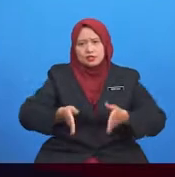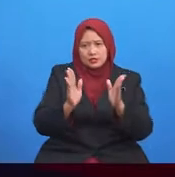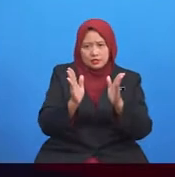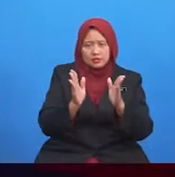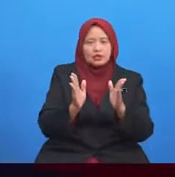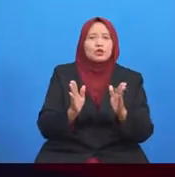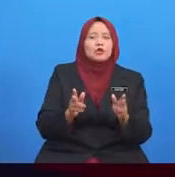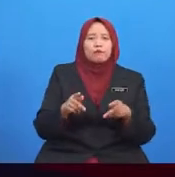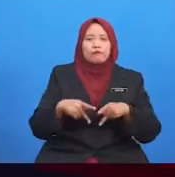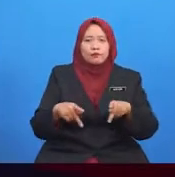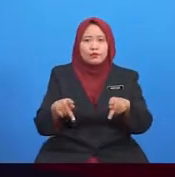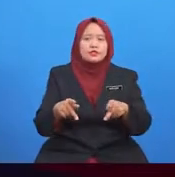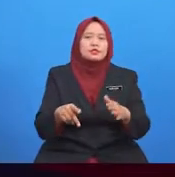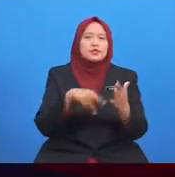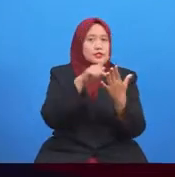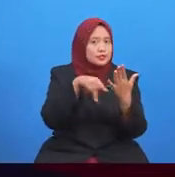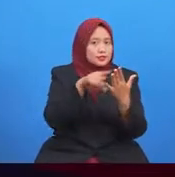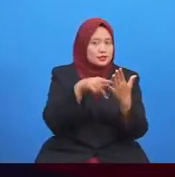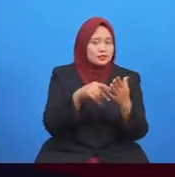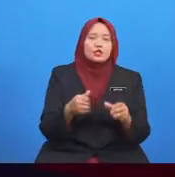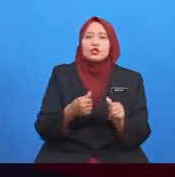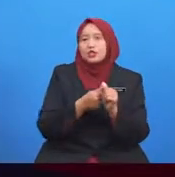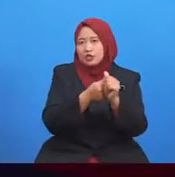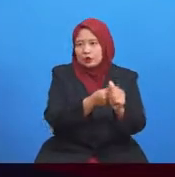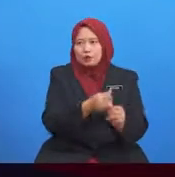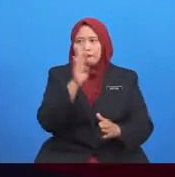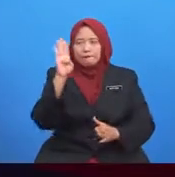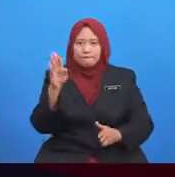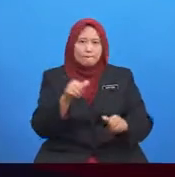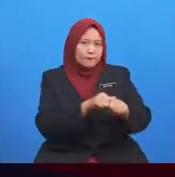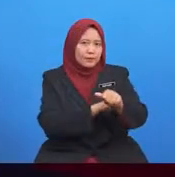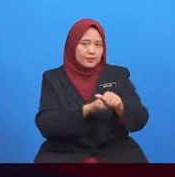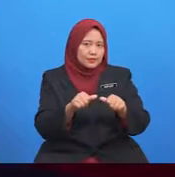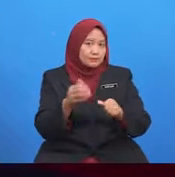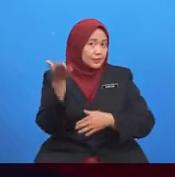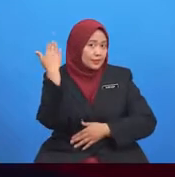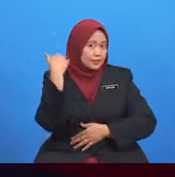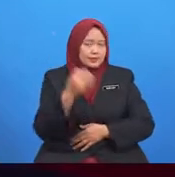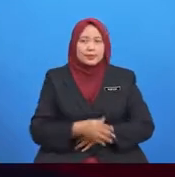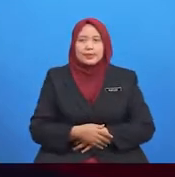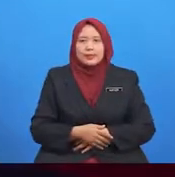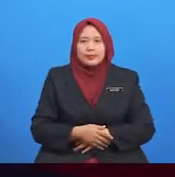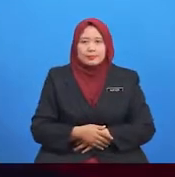ada mengikut empat aspek yang telah cikgu terangkan?